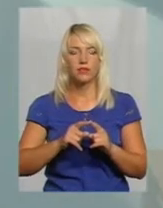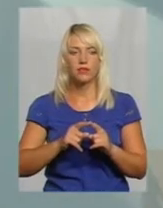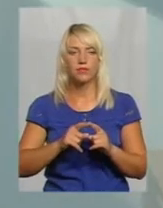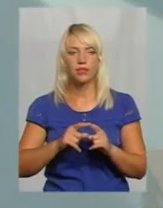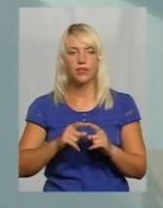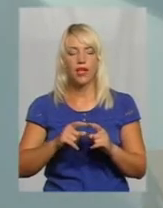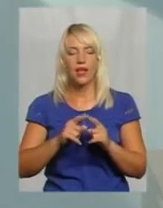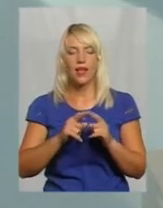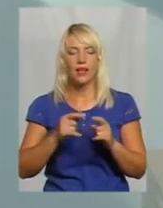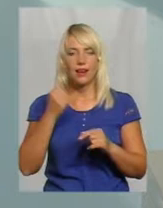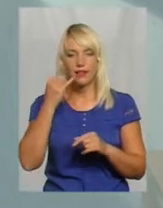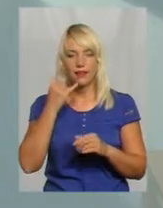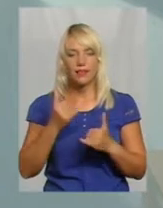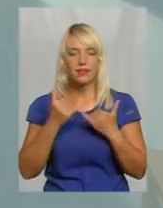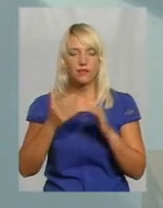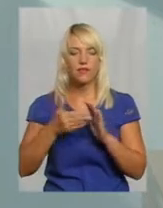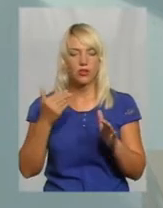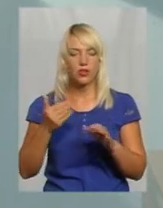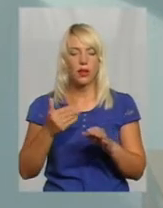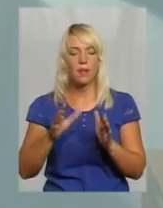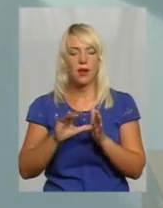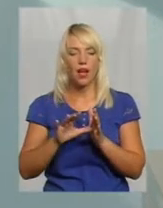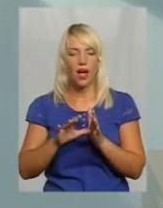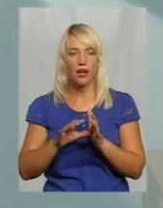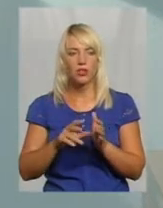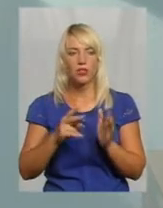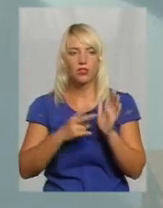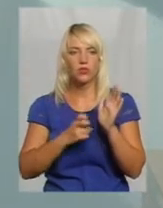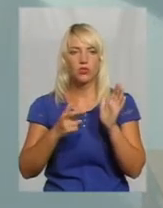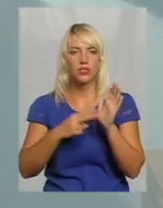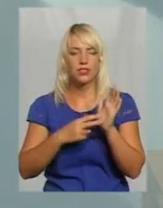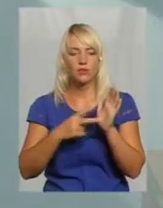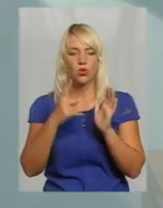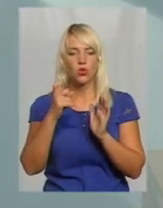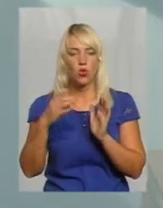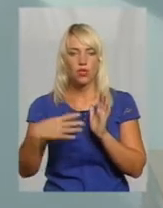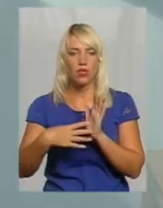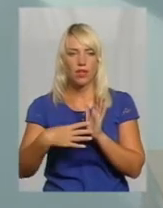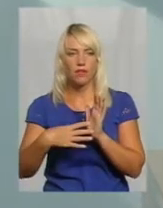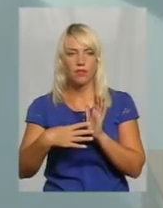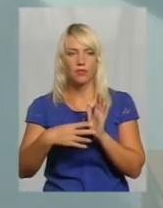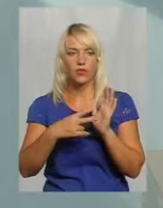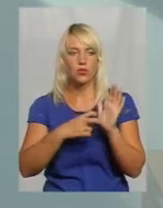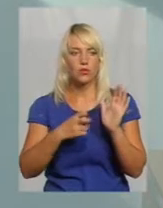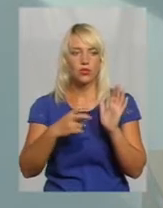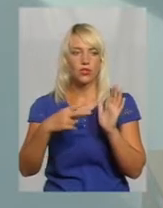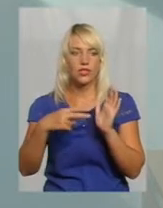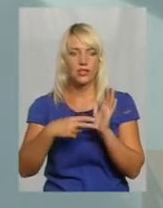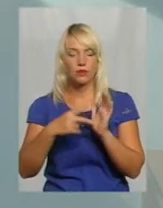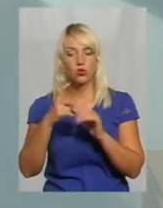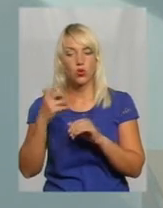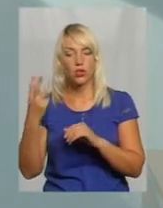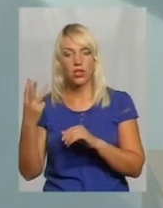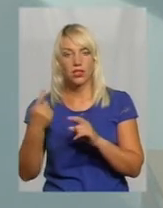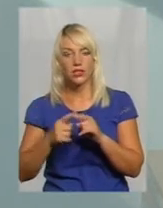паліативної допомоги. Планується такий популярний номер 707-109, 707-103 – це наша гаряча